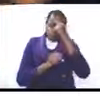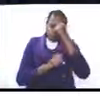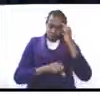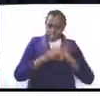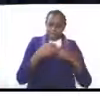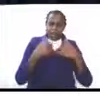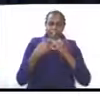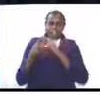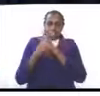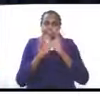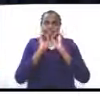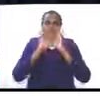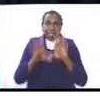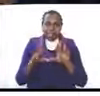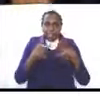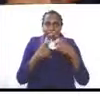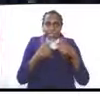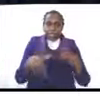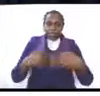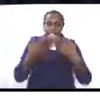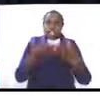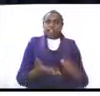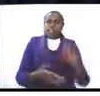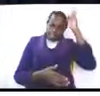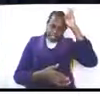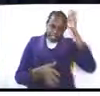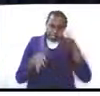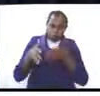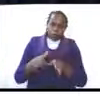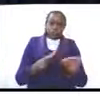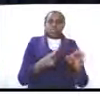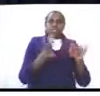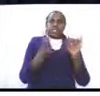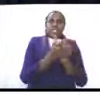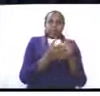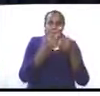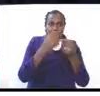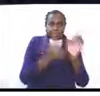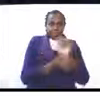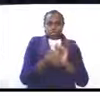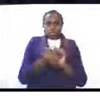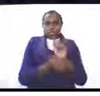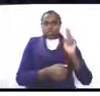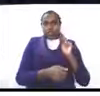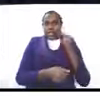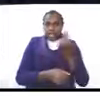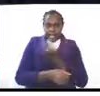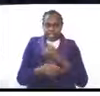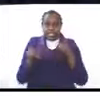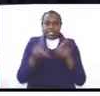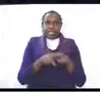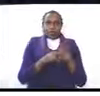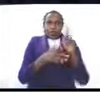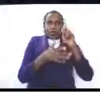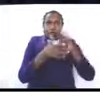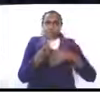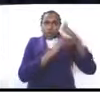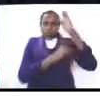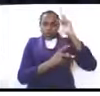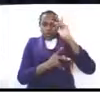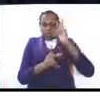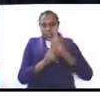kuwa waangalifu, tutapea shetani nafasi na atakuja atuangamize, na yale ambayo Mungu ametuweka